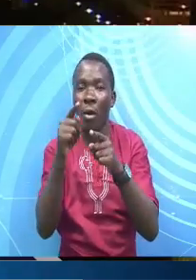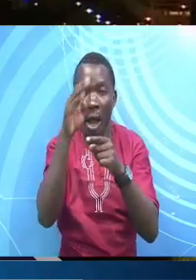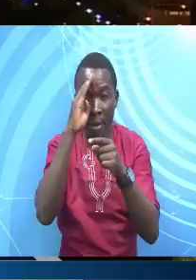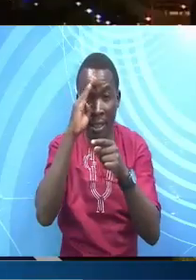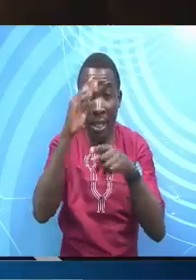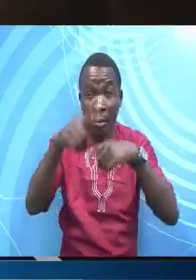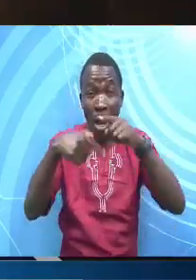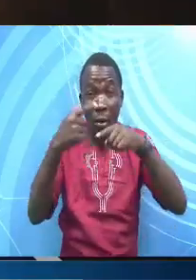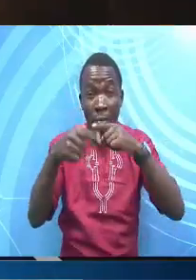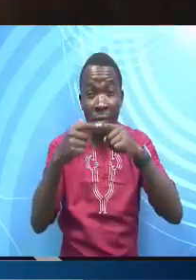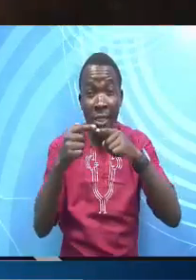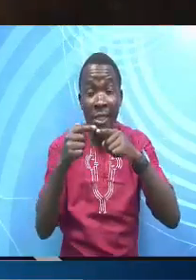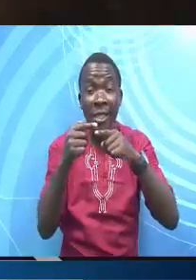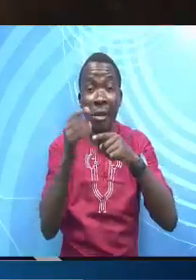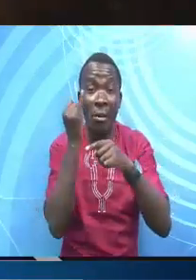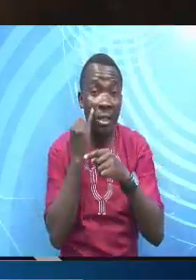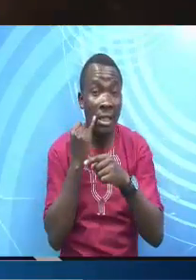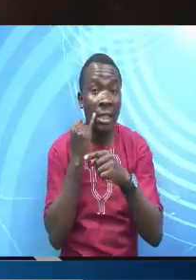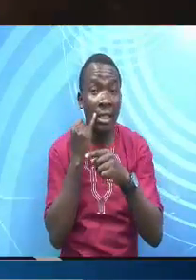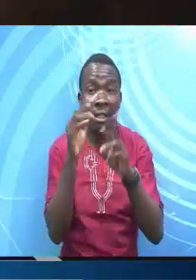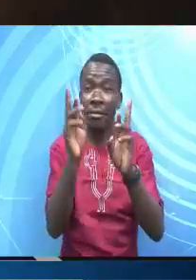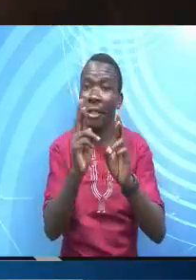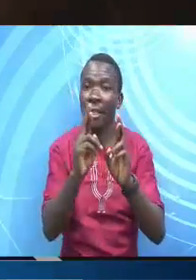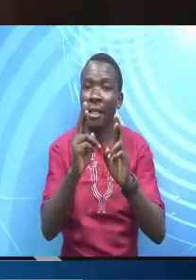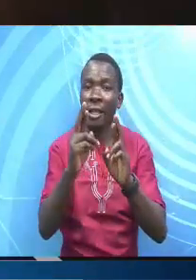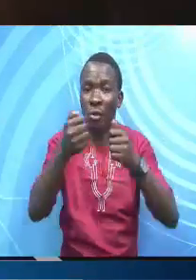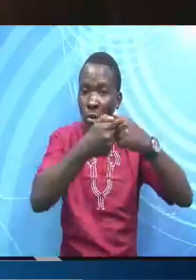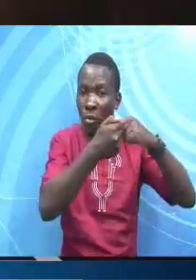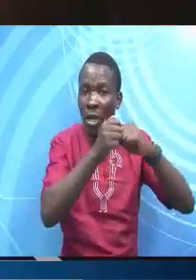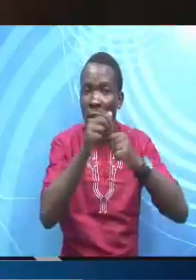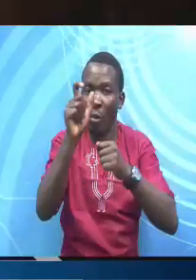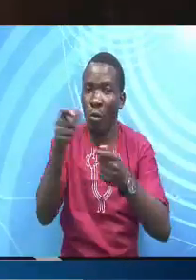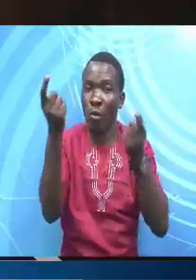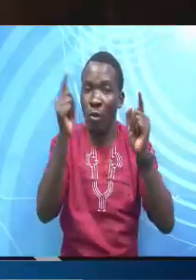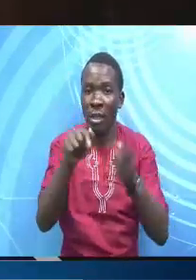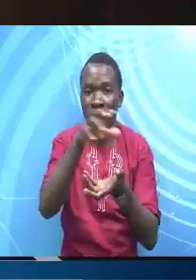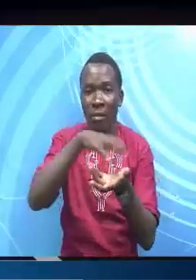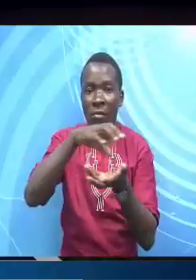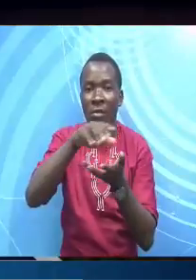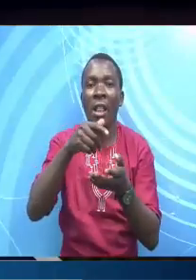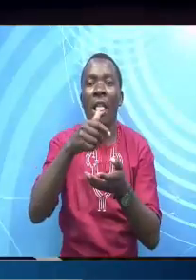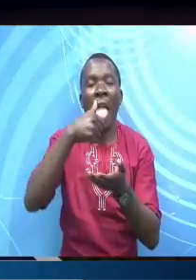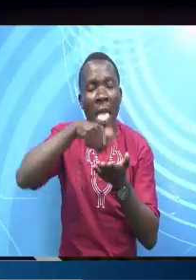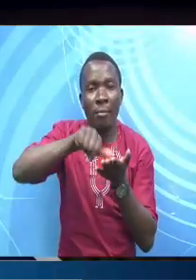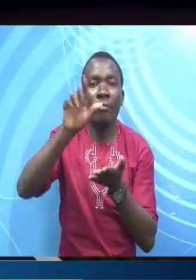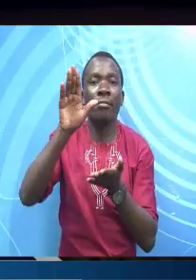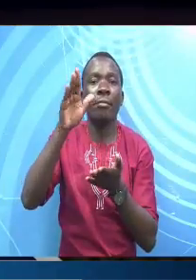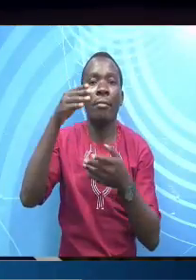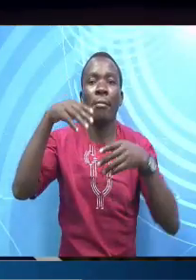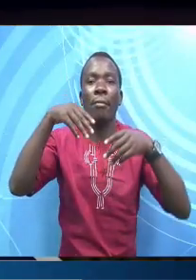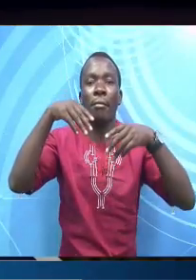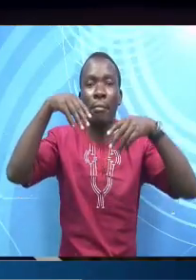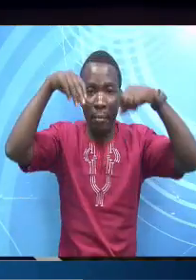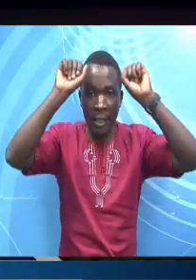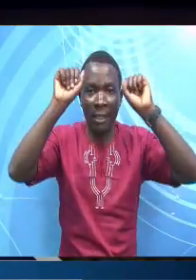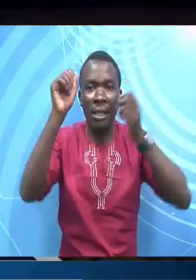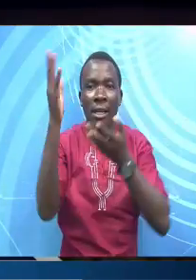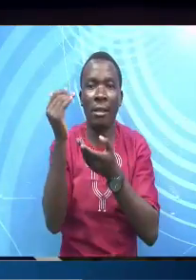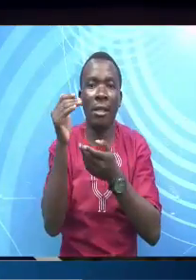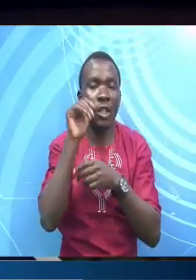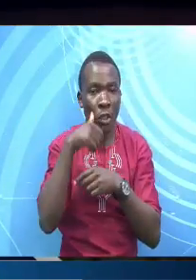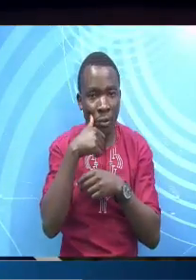bakomeje kuryamira amajanja biteguye guhangana n'uwateza kidobya irahira Joe Biden itegerejwe ku munsi w'ejo. Perezida watowe Joe Biden ku